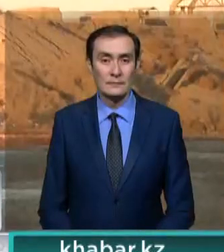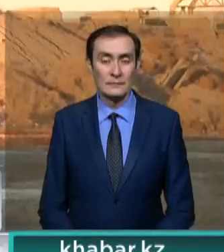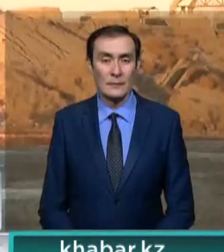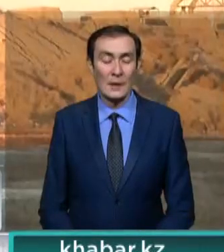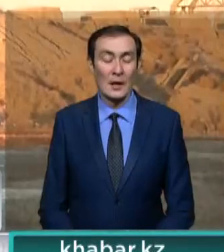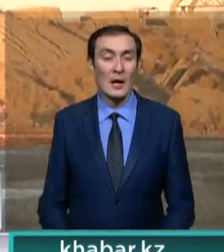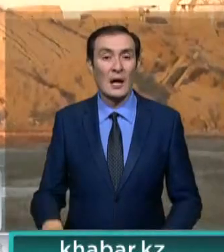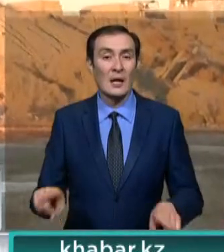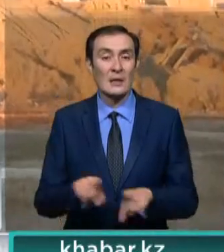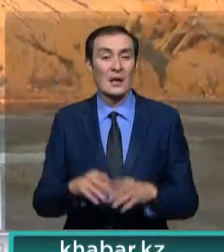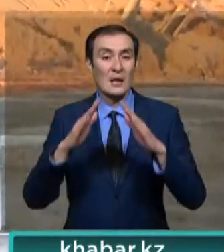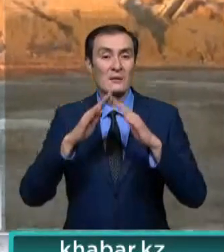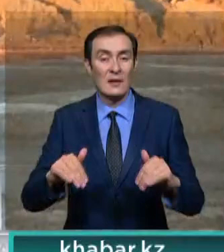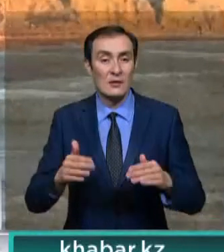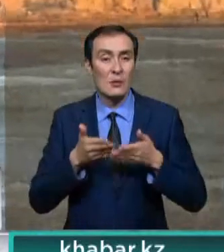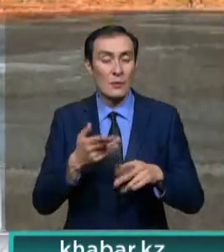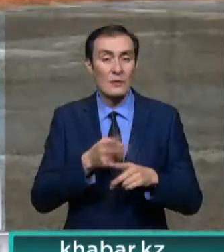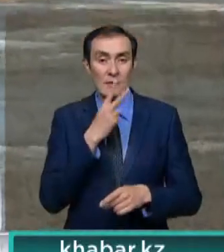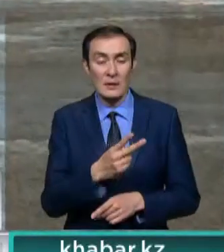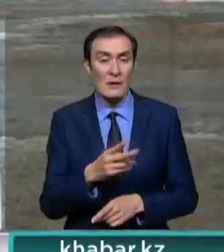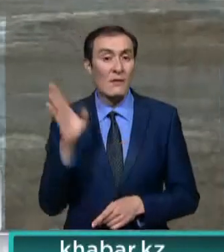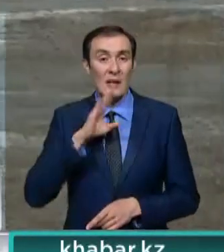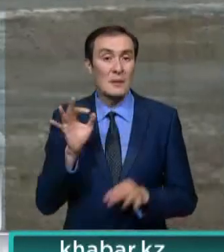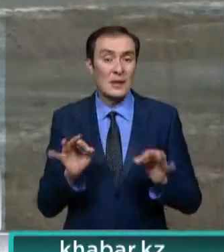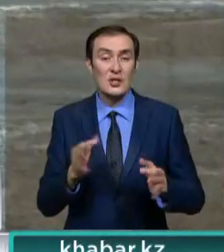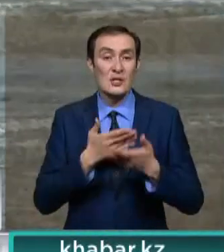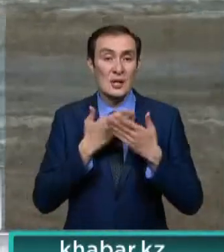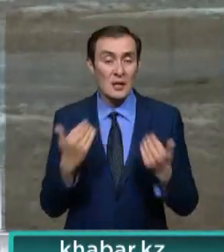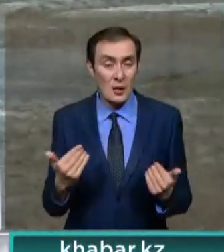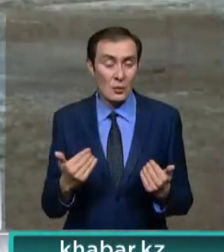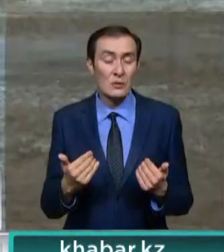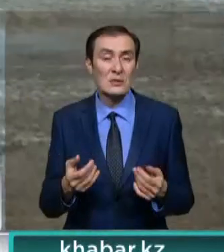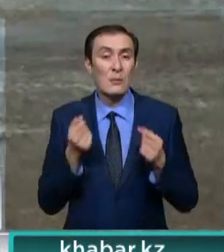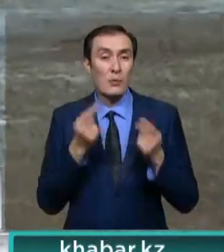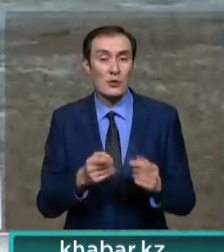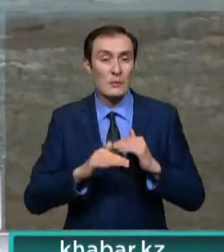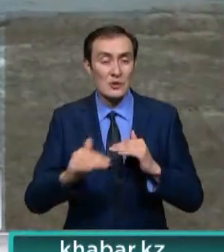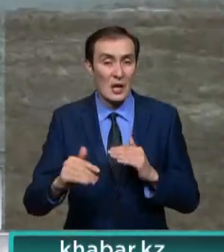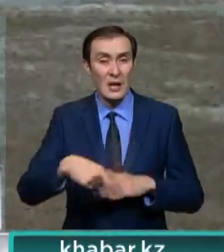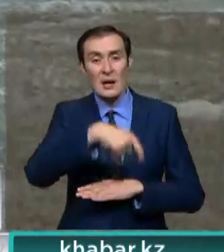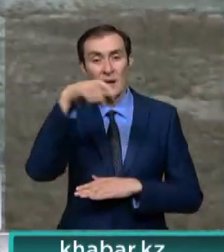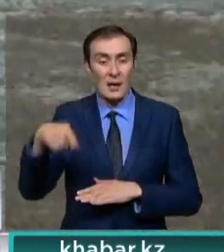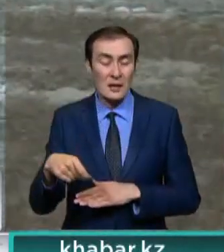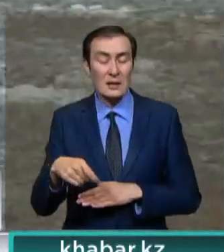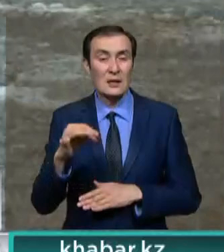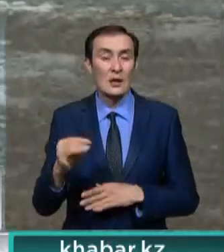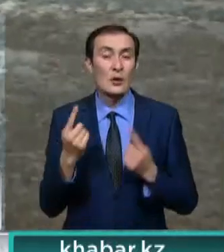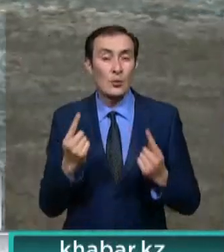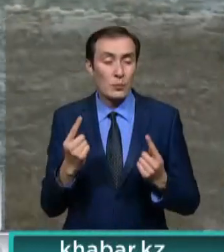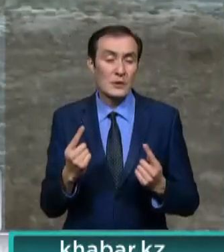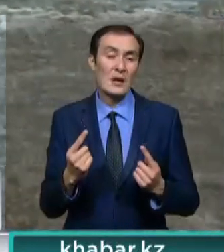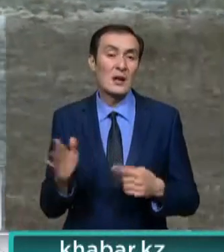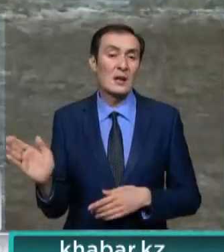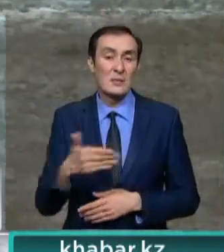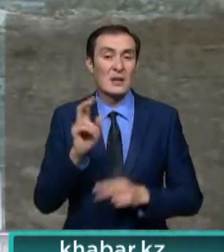А так развалившийся порт выглядит со стороны. Воды практически не осталось, заброшенные причалы, краны и стены одного из самых